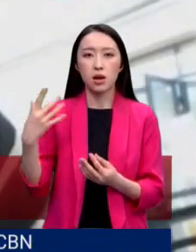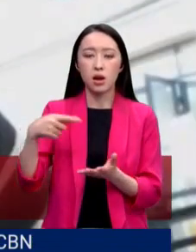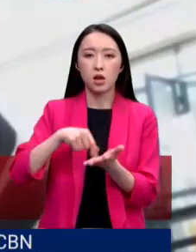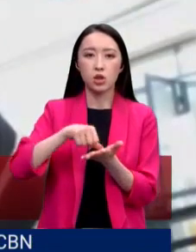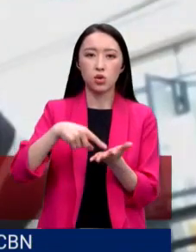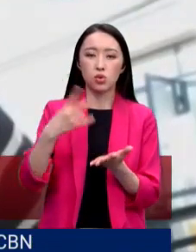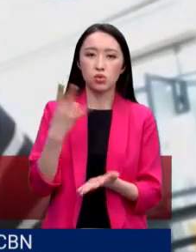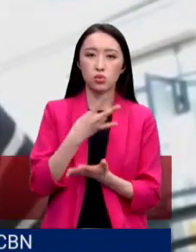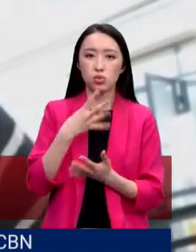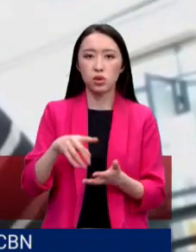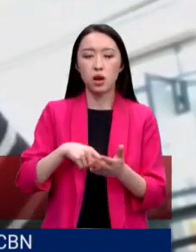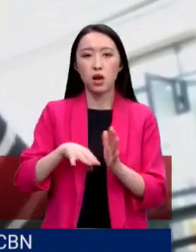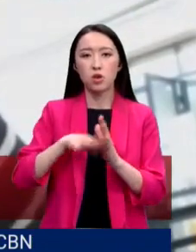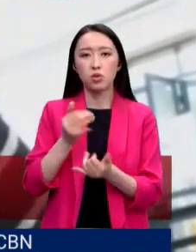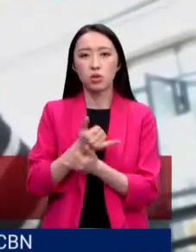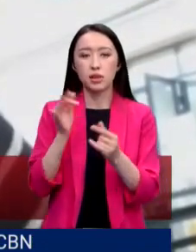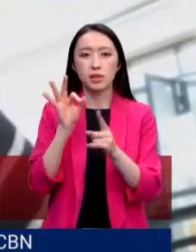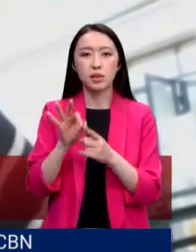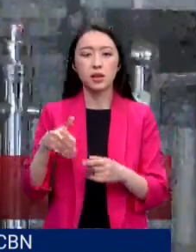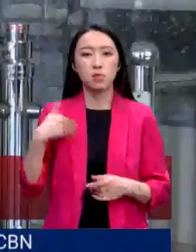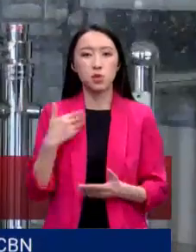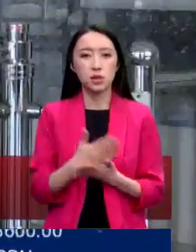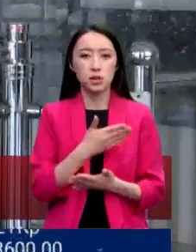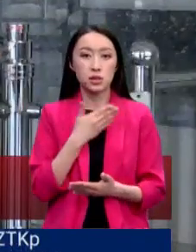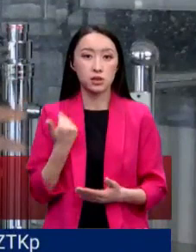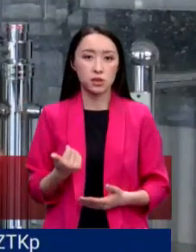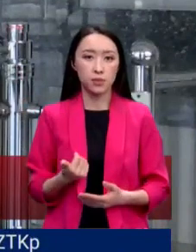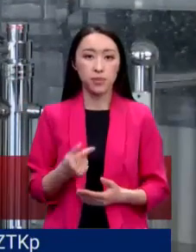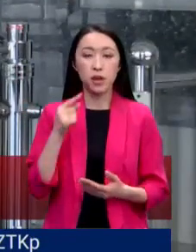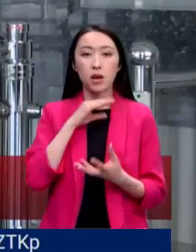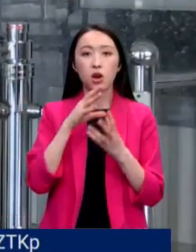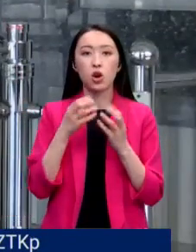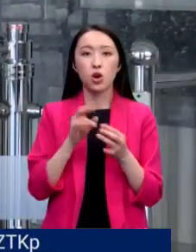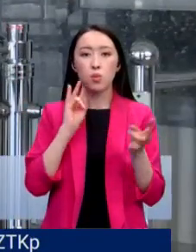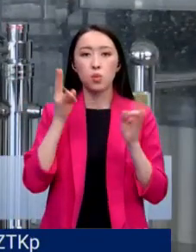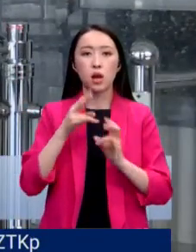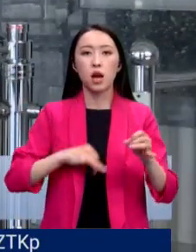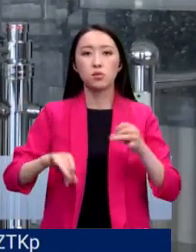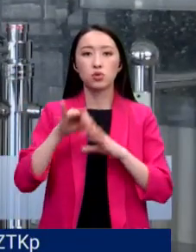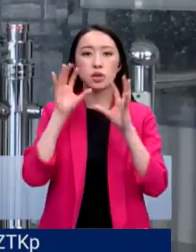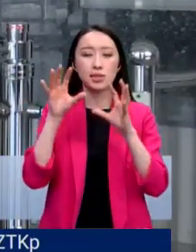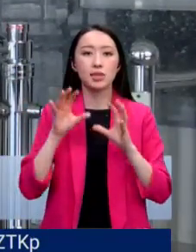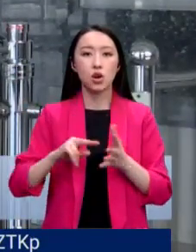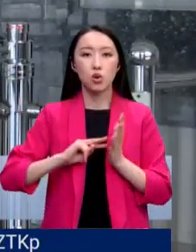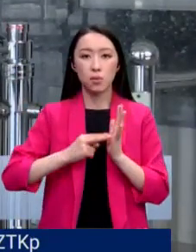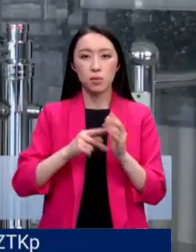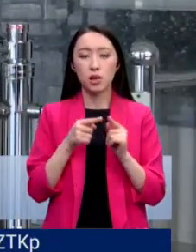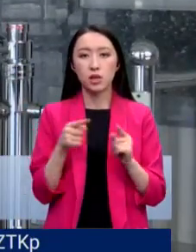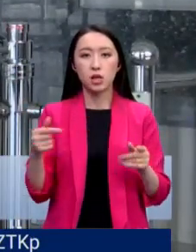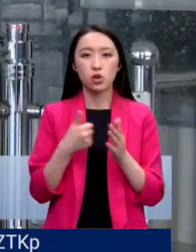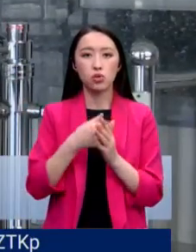нанесет? По сути, никто об этом сильно не задумывается. Впрочем, публичные обсуждения законопроекта продлятся